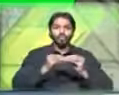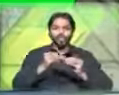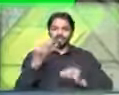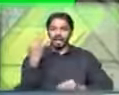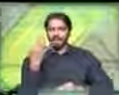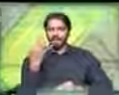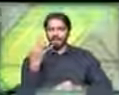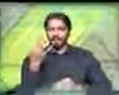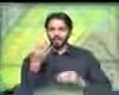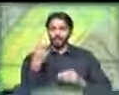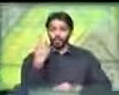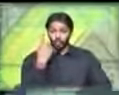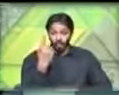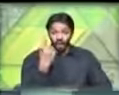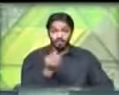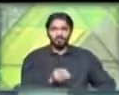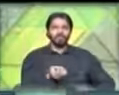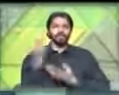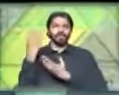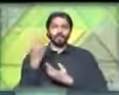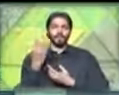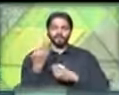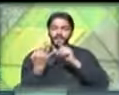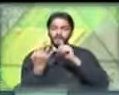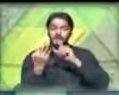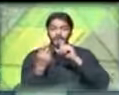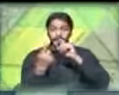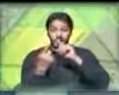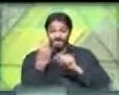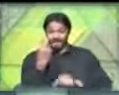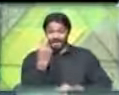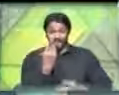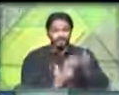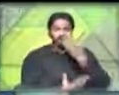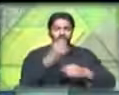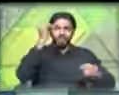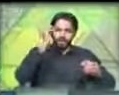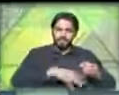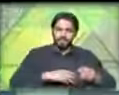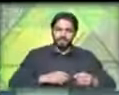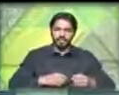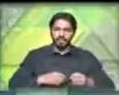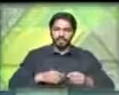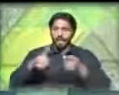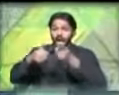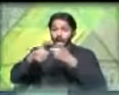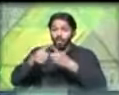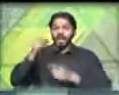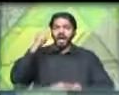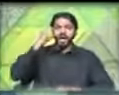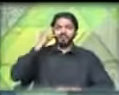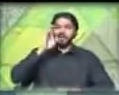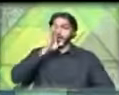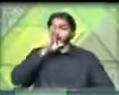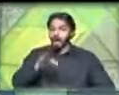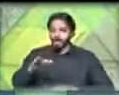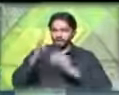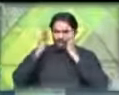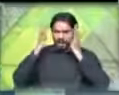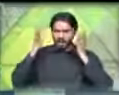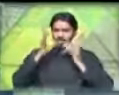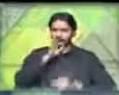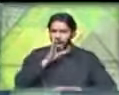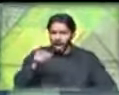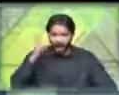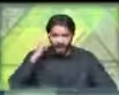ودليل، فهو أيضا في النار. لا، شأنه كشأن الذي حكم بالهوى. والقاضي